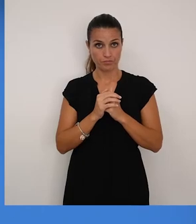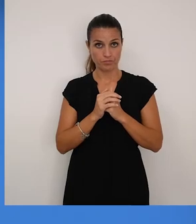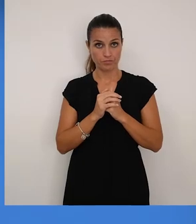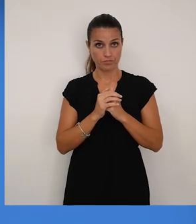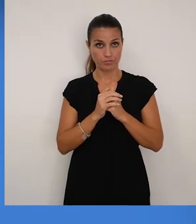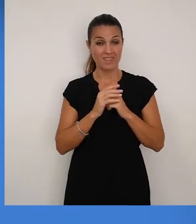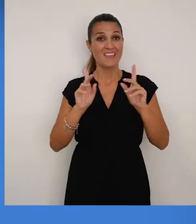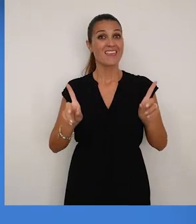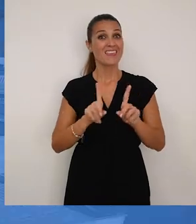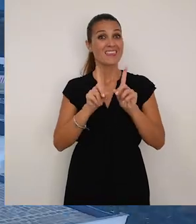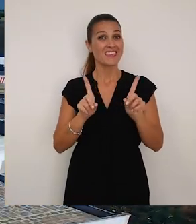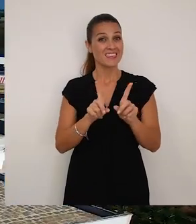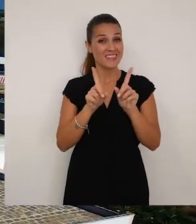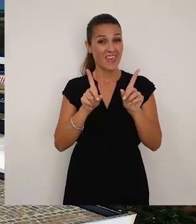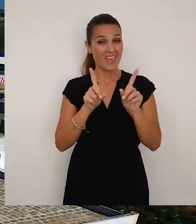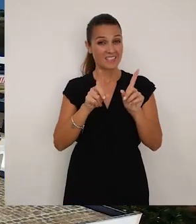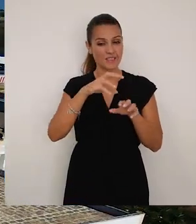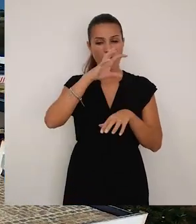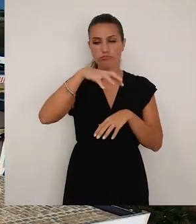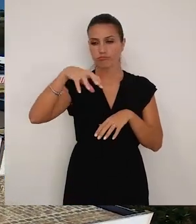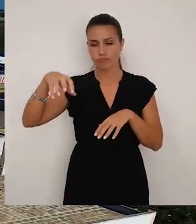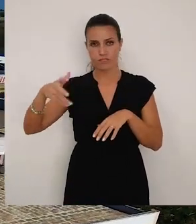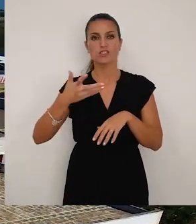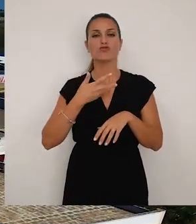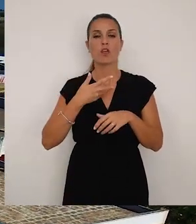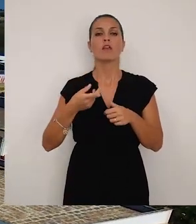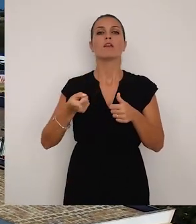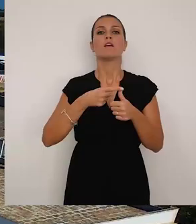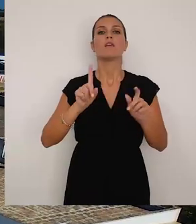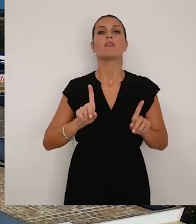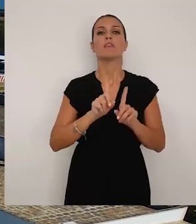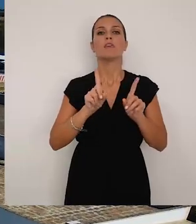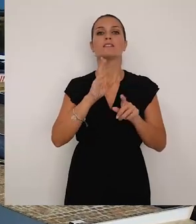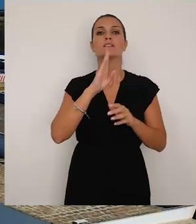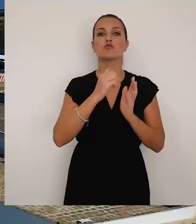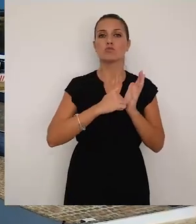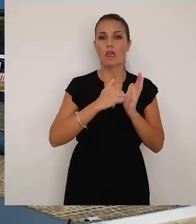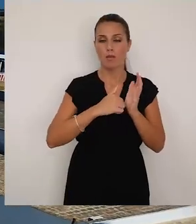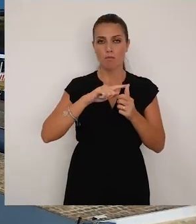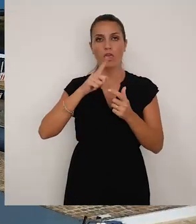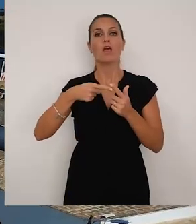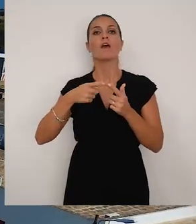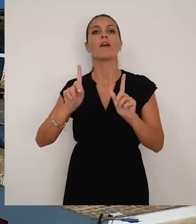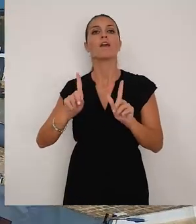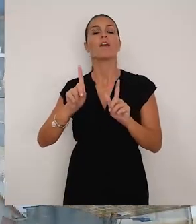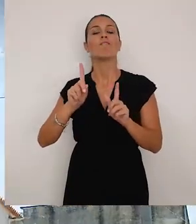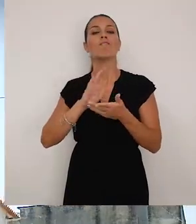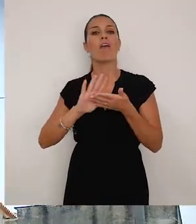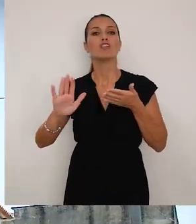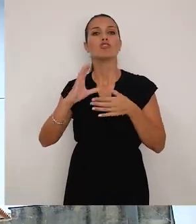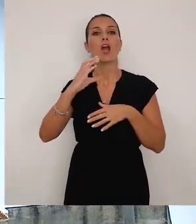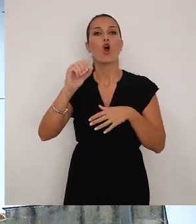Nell'ambito dell'edilizia ecclesiastica e della devozione popolare, sono interessanti le cappelle di San Giuseppe e della Vergine di